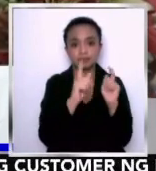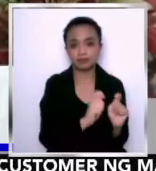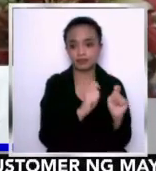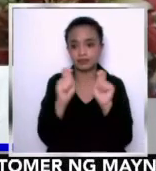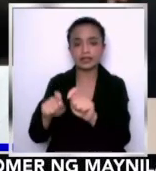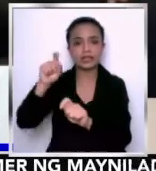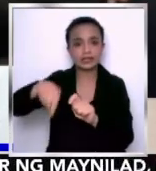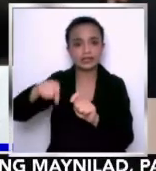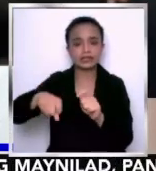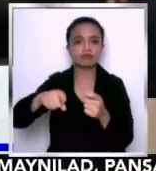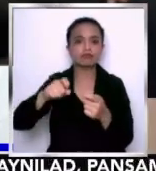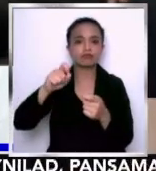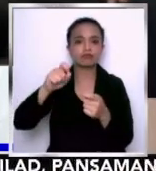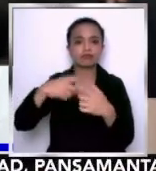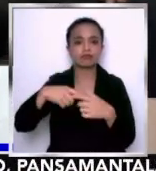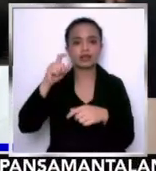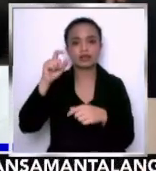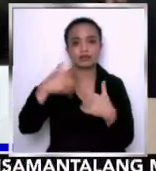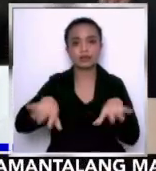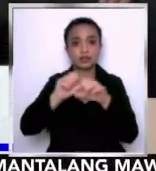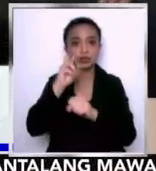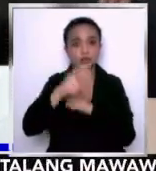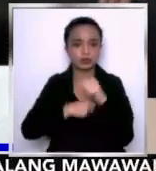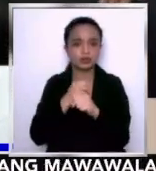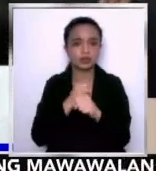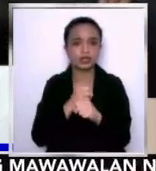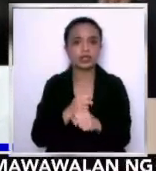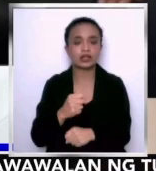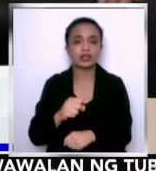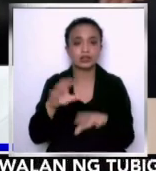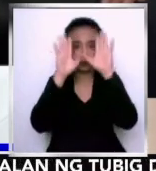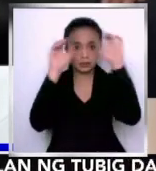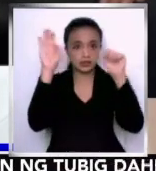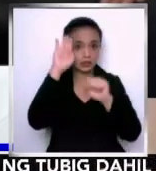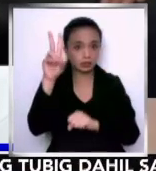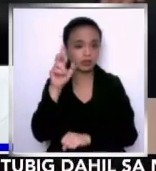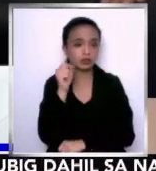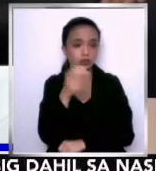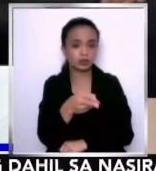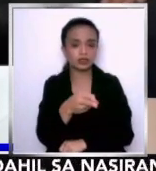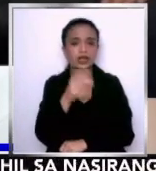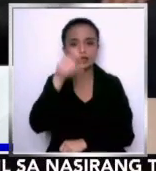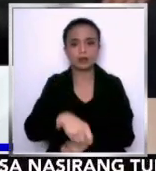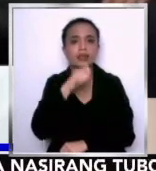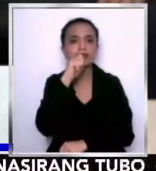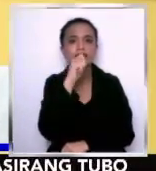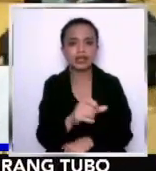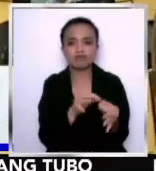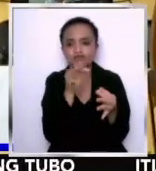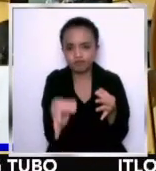ng 2 taon, iniutos daw ni Pangulong Bongbong Marcos na hindi dapat maantala ang serbisyo para sa lahat ng